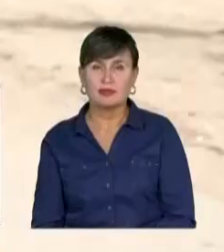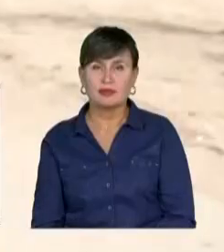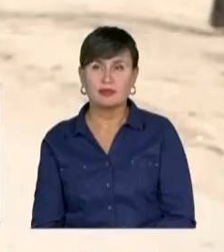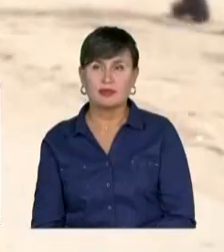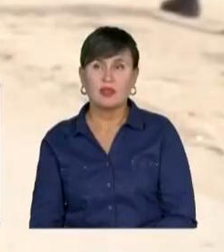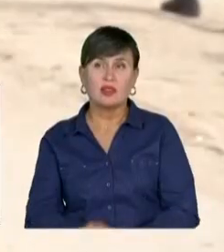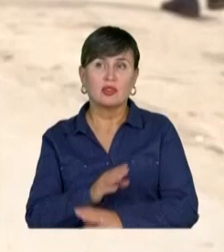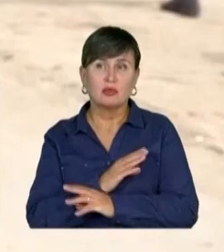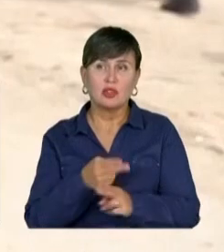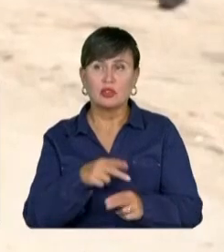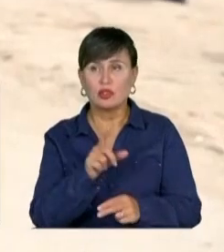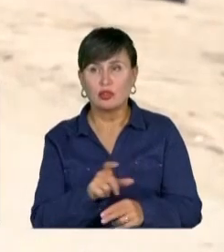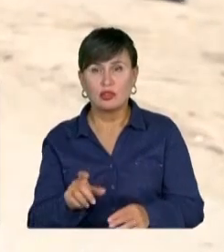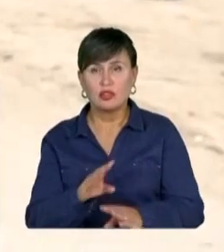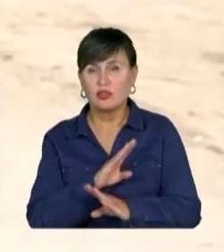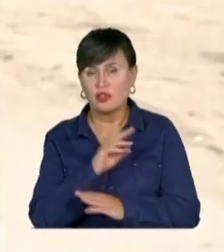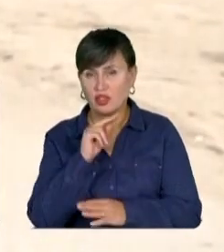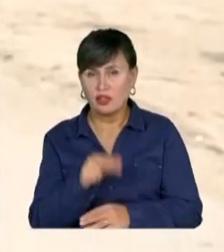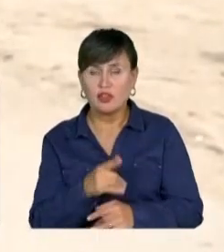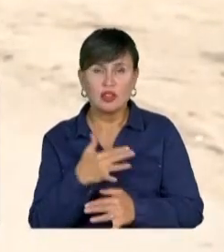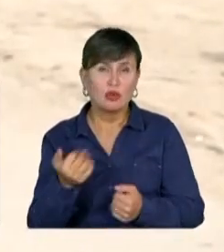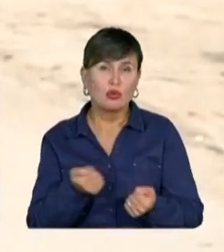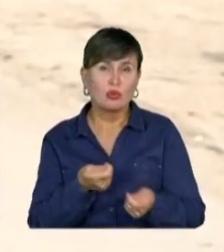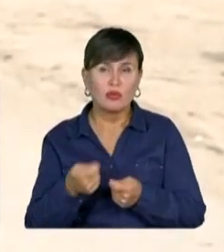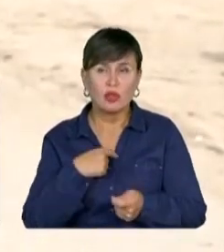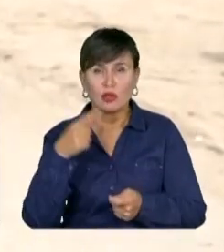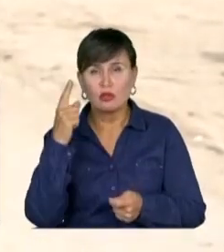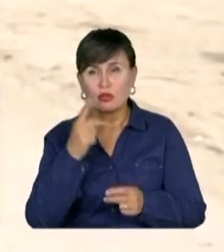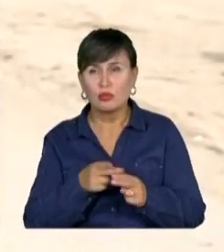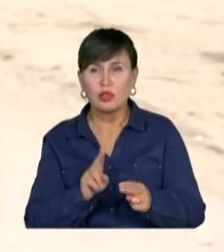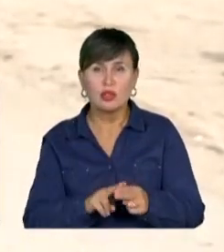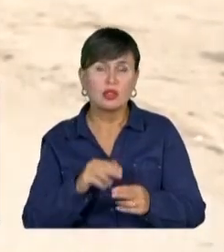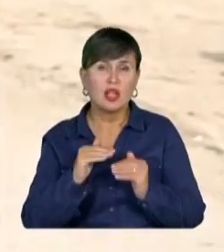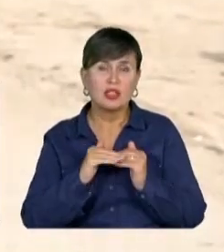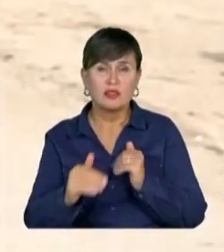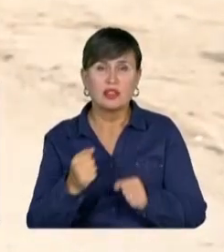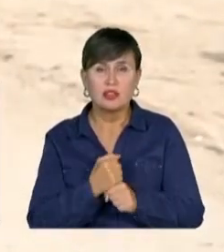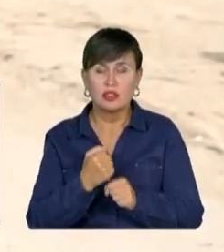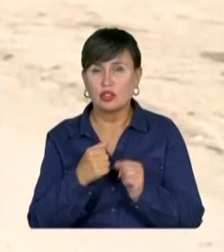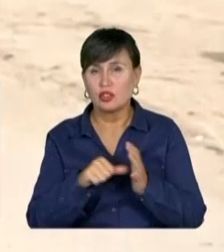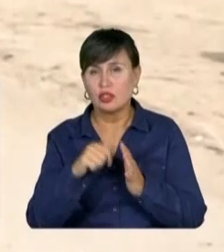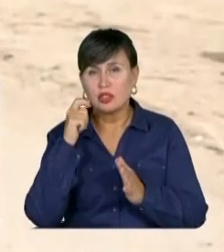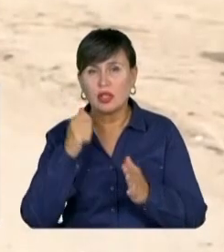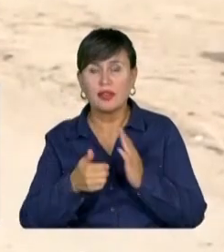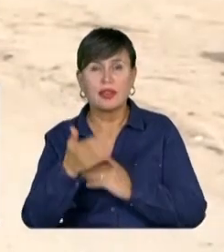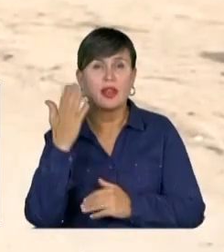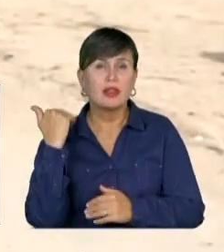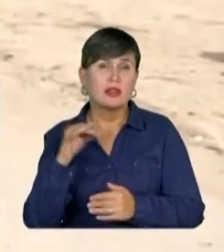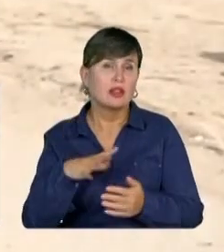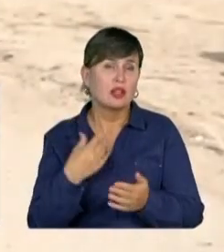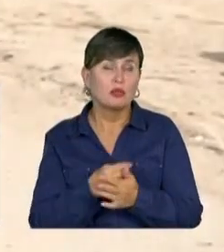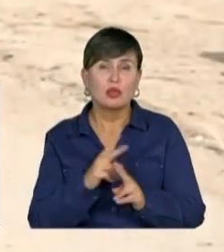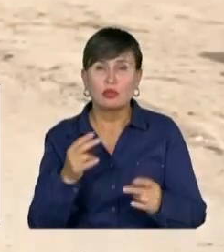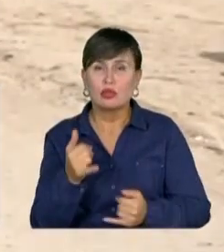В смерти этих людей виноваты сразу несколько управлений, я думаю, потому что этот асфальт проложили 6 лет назад. С тех пор никто не